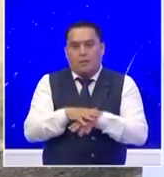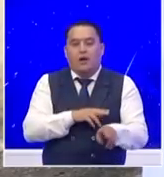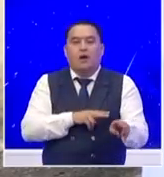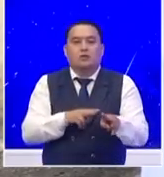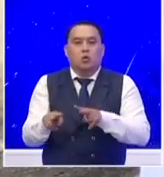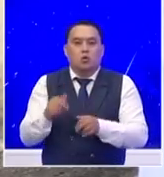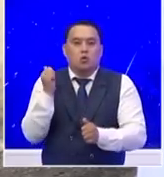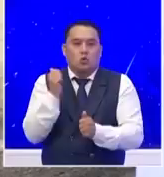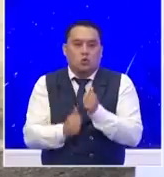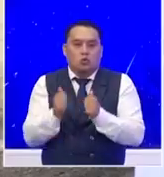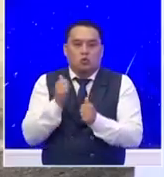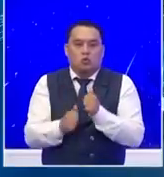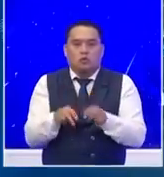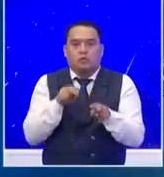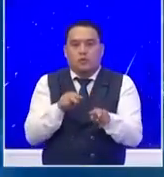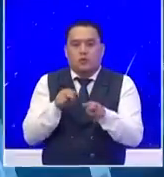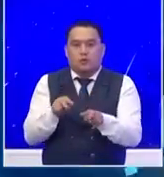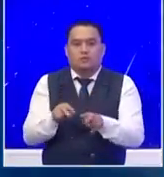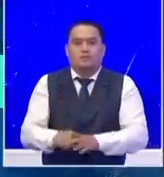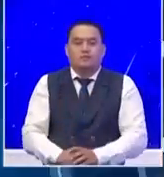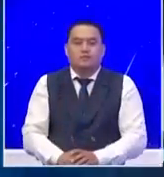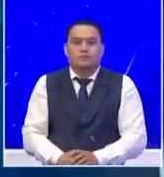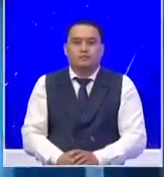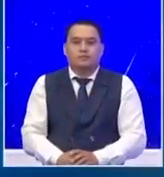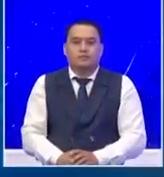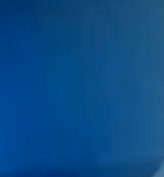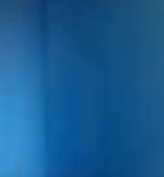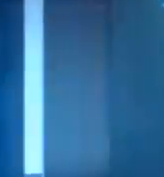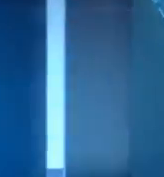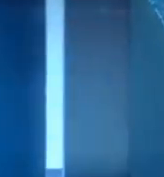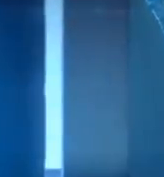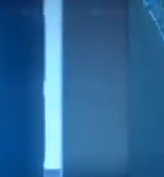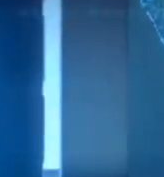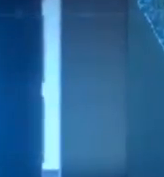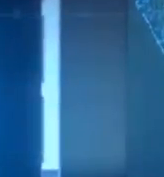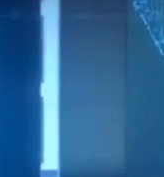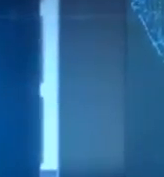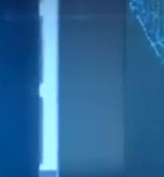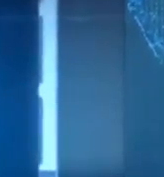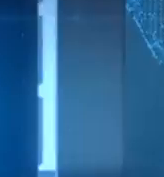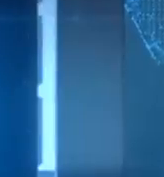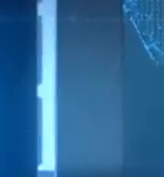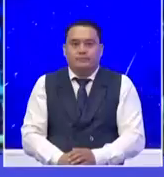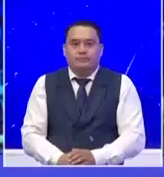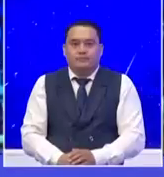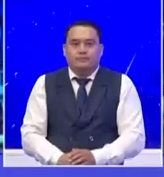ұстап, күнделікті қарап отырмыз бізде. Рахат Рахымжанов, Абылай Құттықбай, Жетісу арнасы.